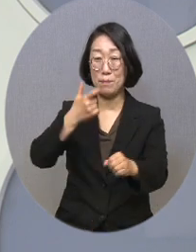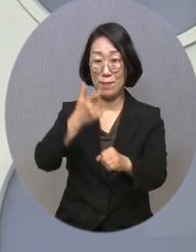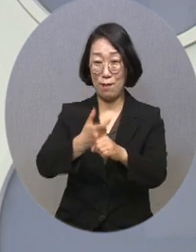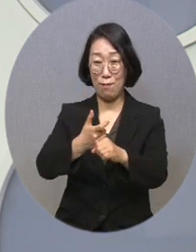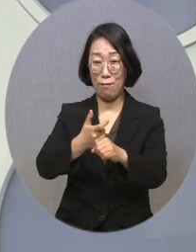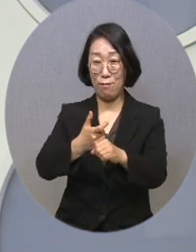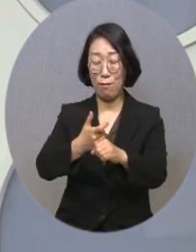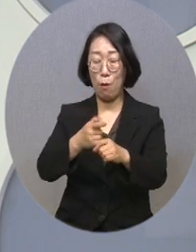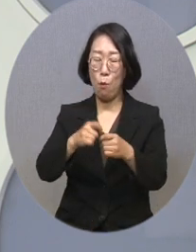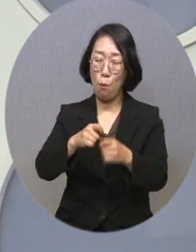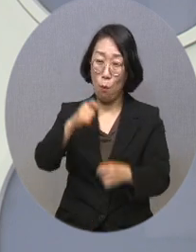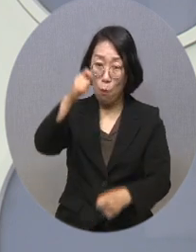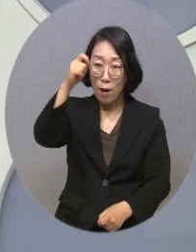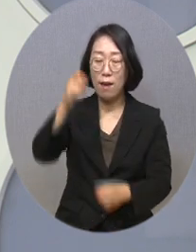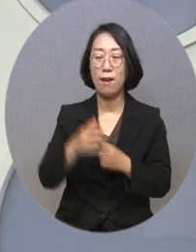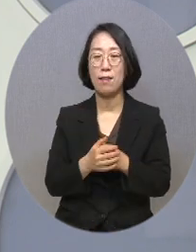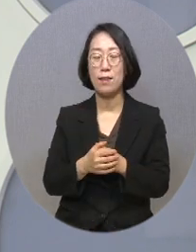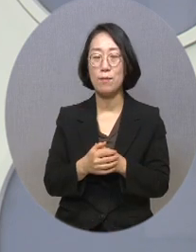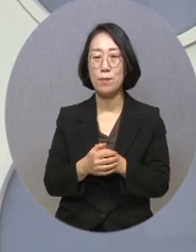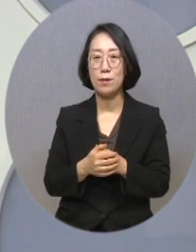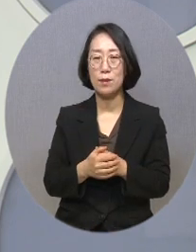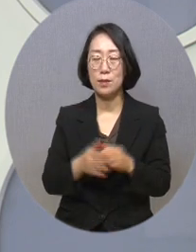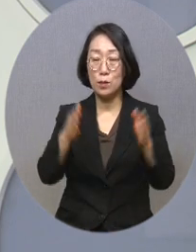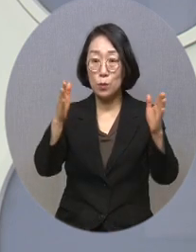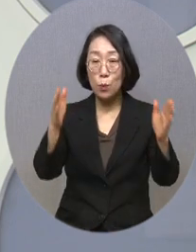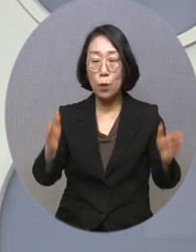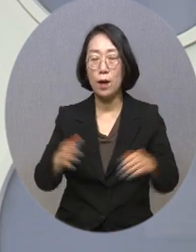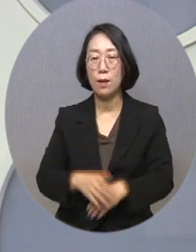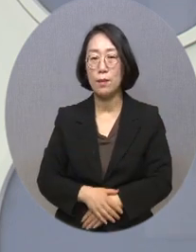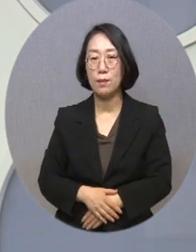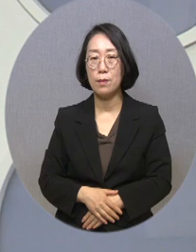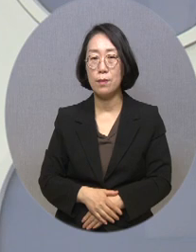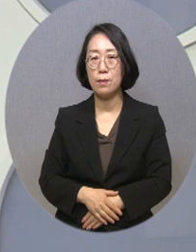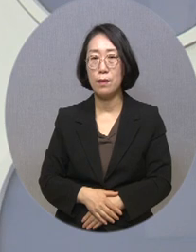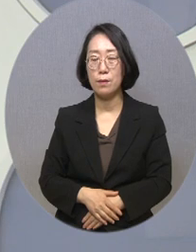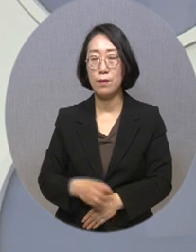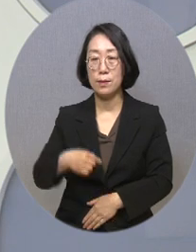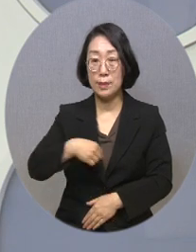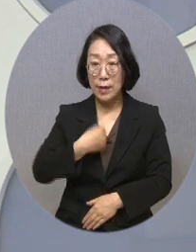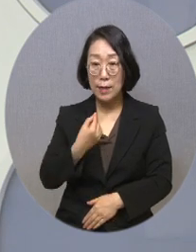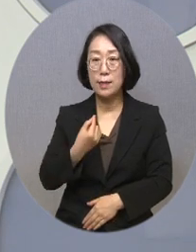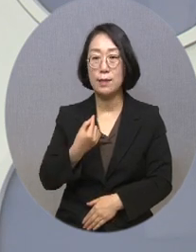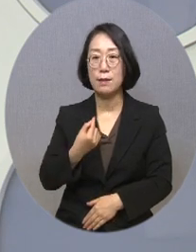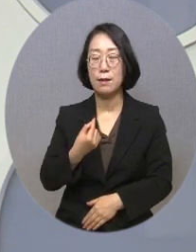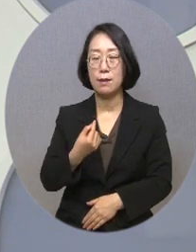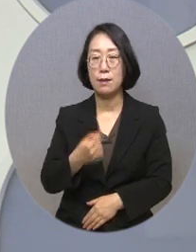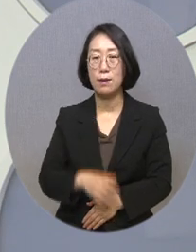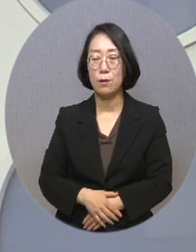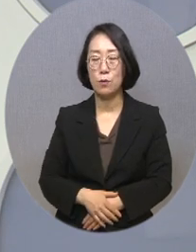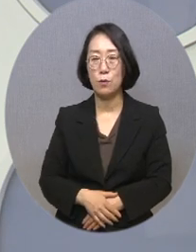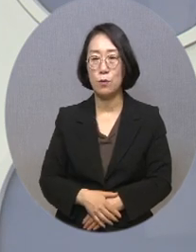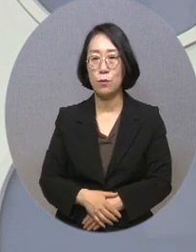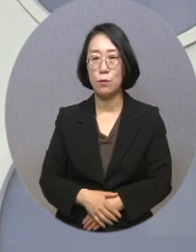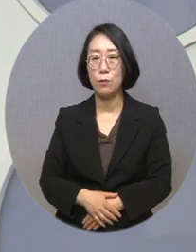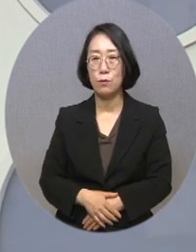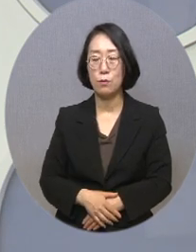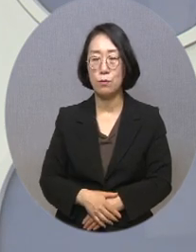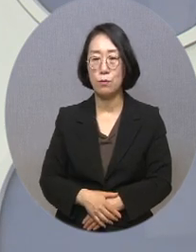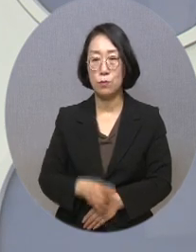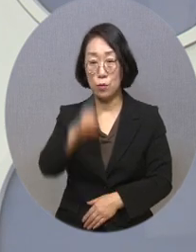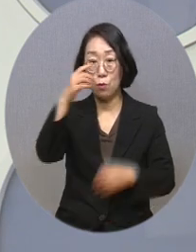환갑이 됐는데 그동안은 우리가 이제 그 자기들이 이렇게